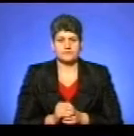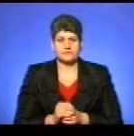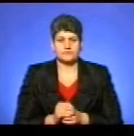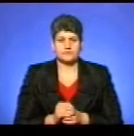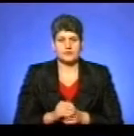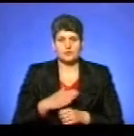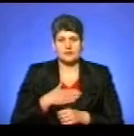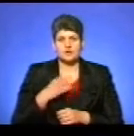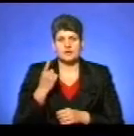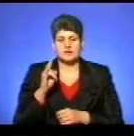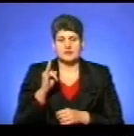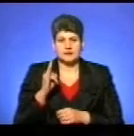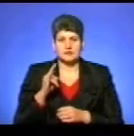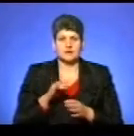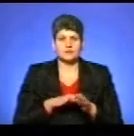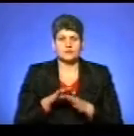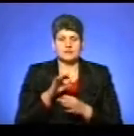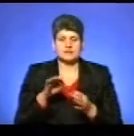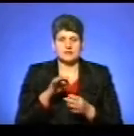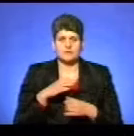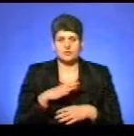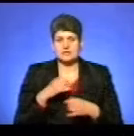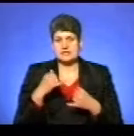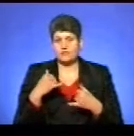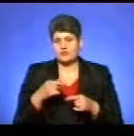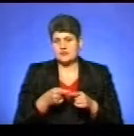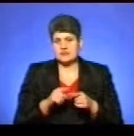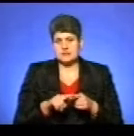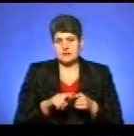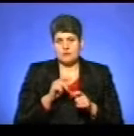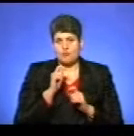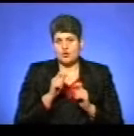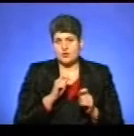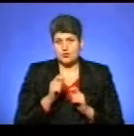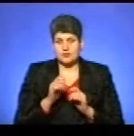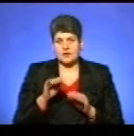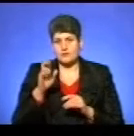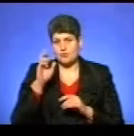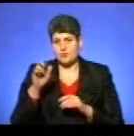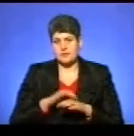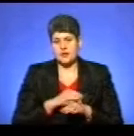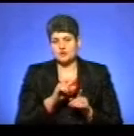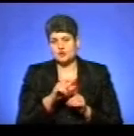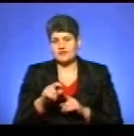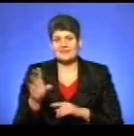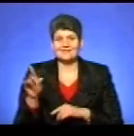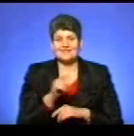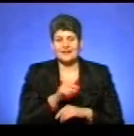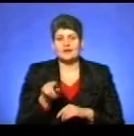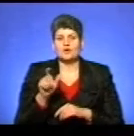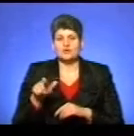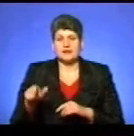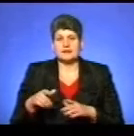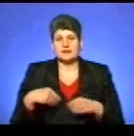У мене одна дитина, яка кругла сирота. Ми дуже здивовані за такі подарунки. Я кажу, нехай Бог благословить всіх тих людей, нехай їм